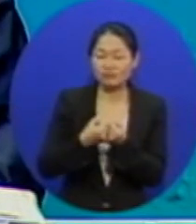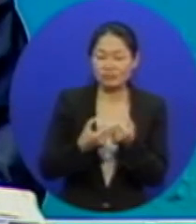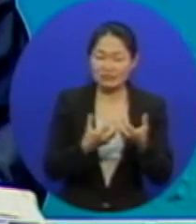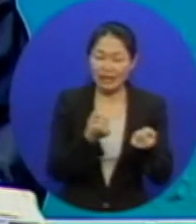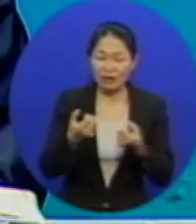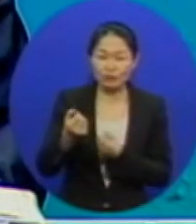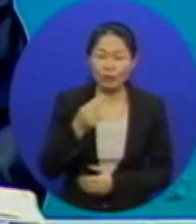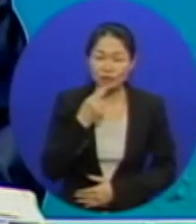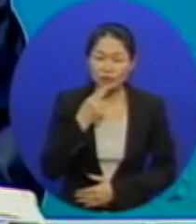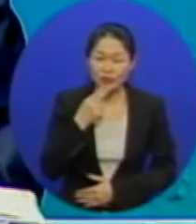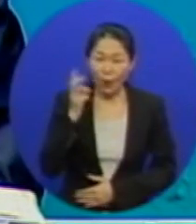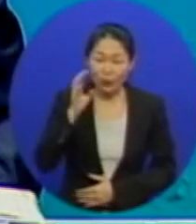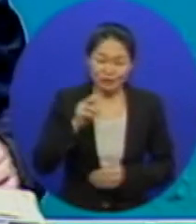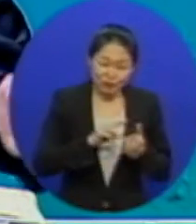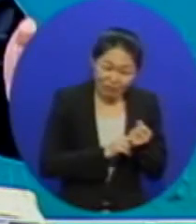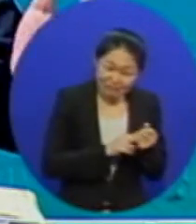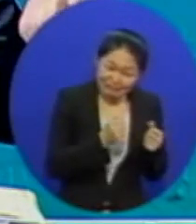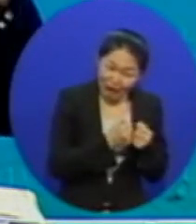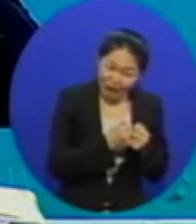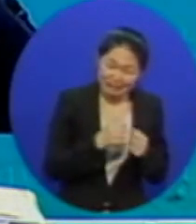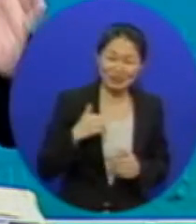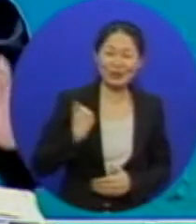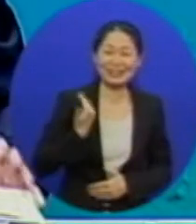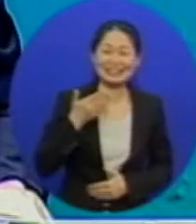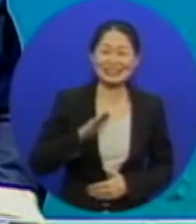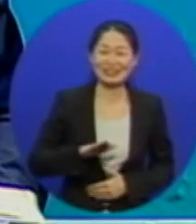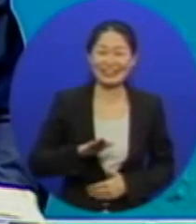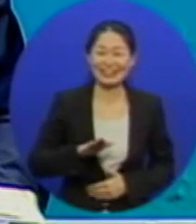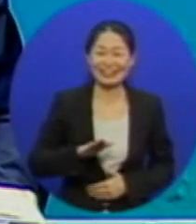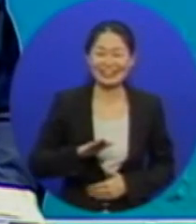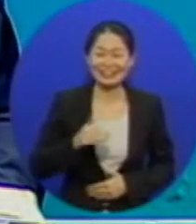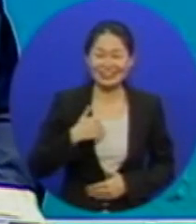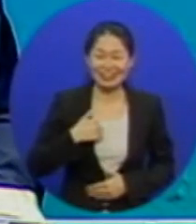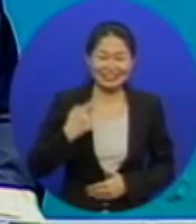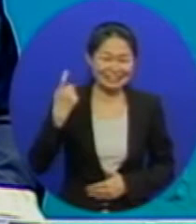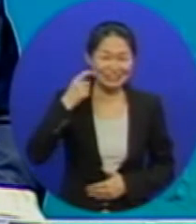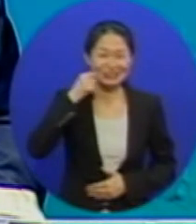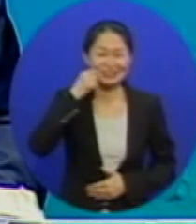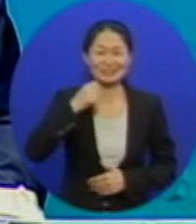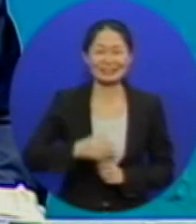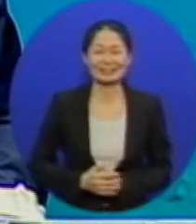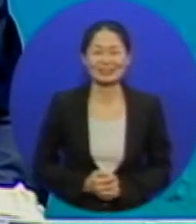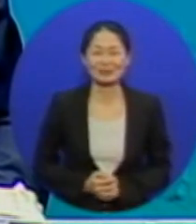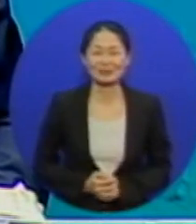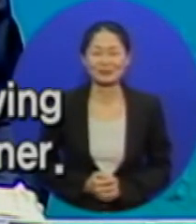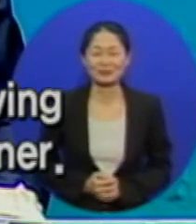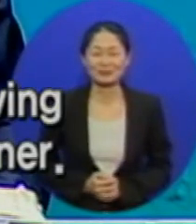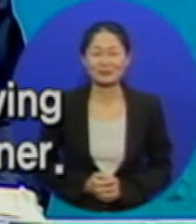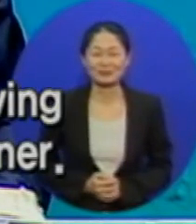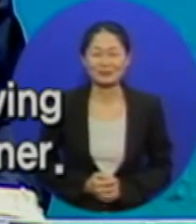다 숨어서 싸우는 지는 모르겠지만 저에게는 그런 이야기가 들려오지 나